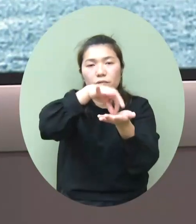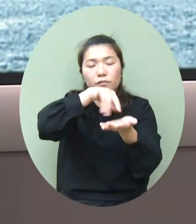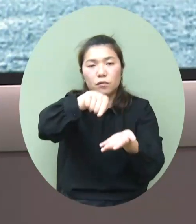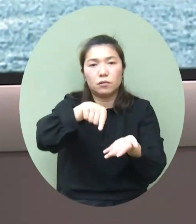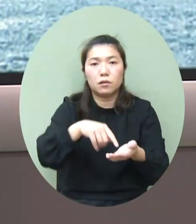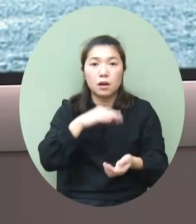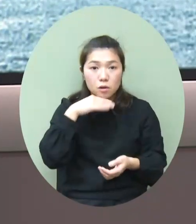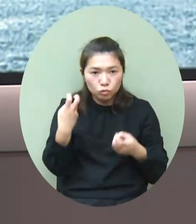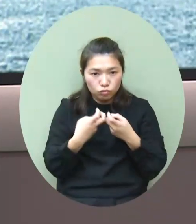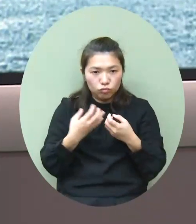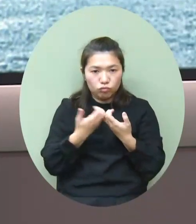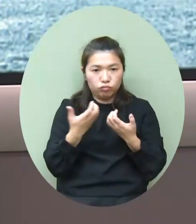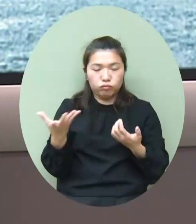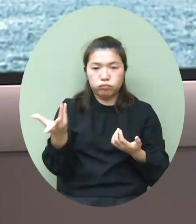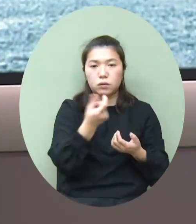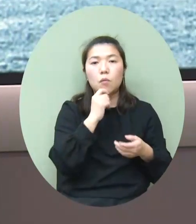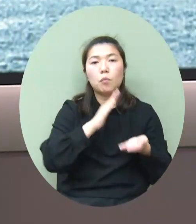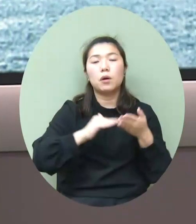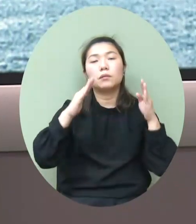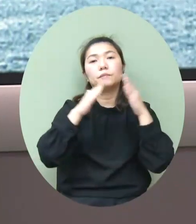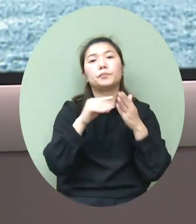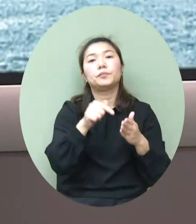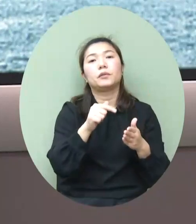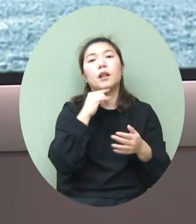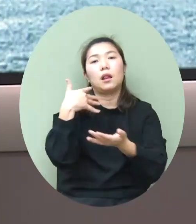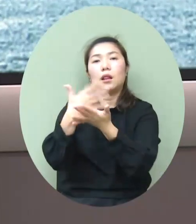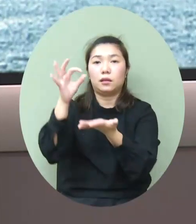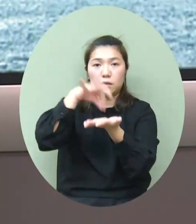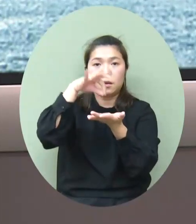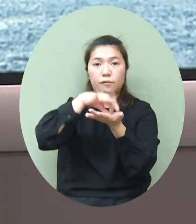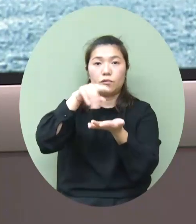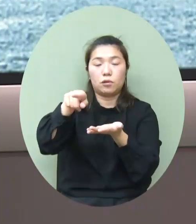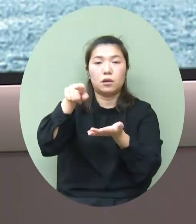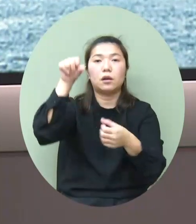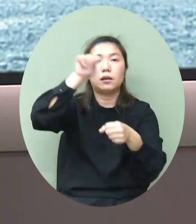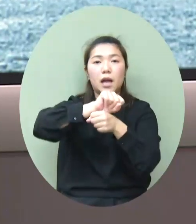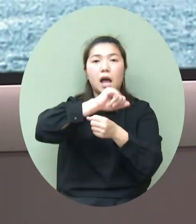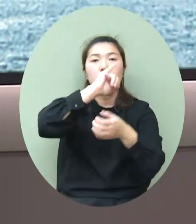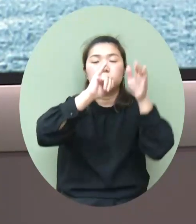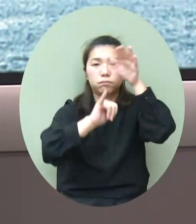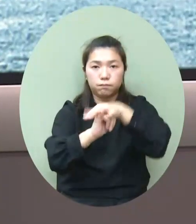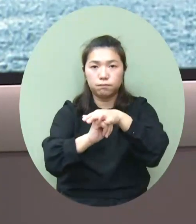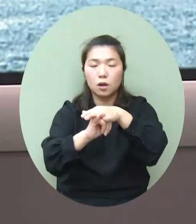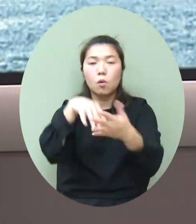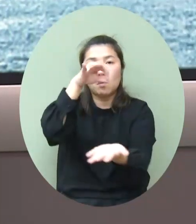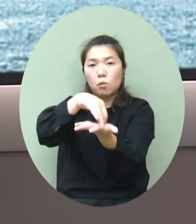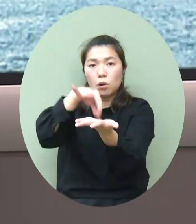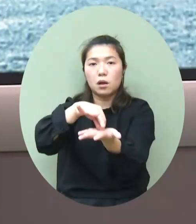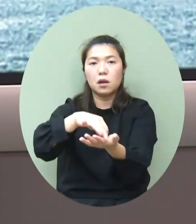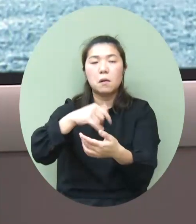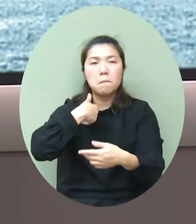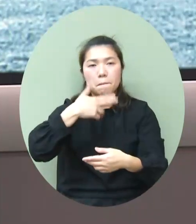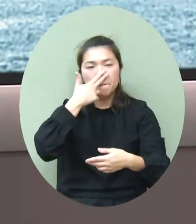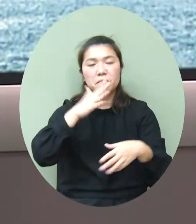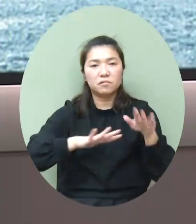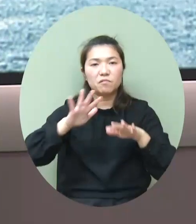遗体到公众的殓房，在不同的地方也会增加